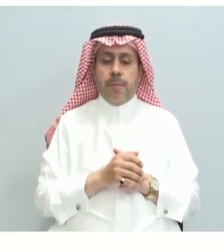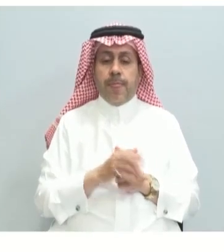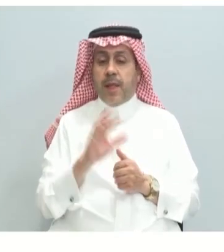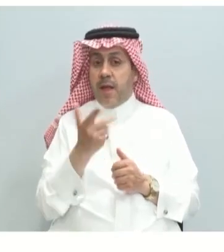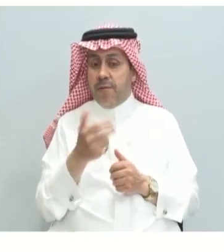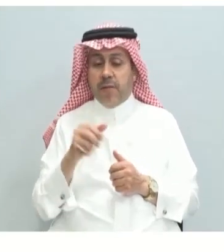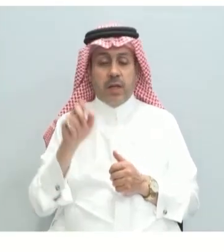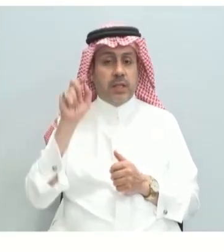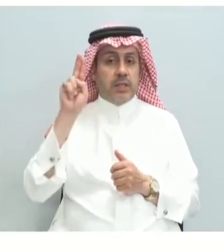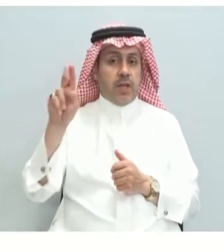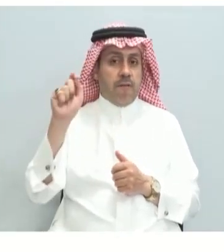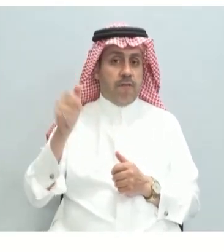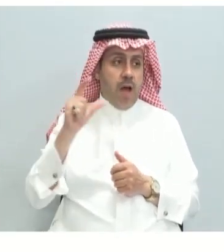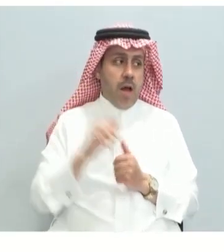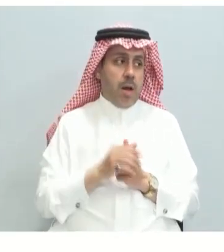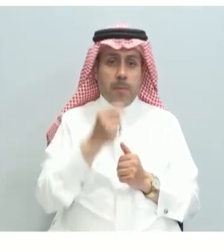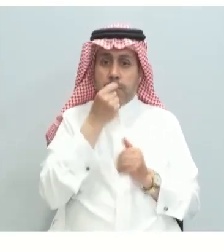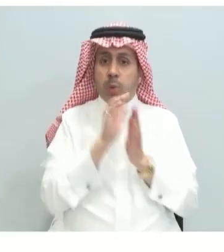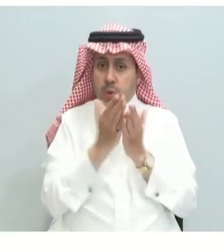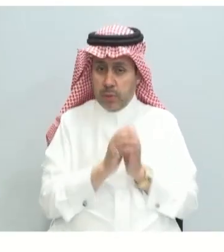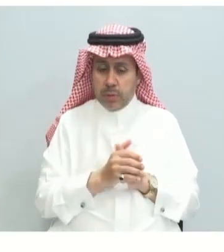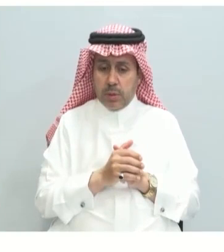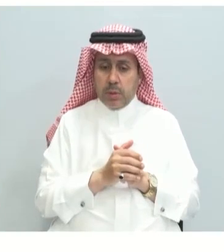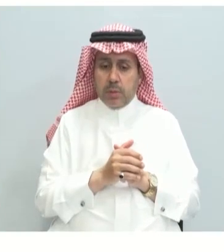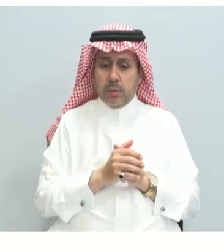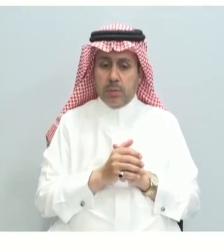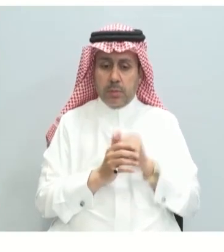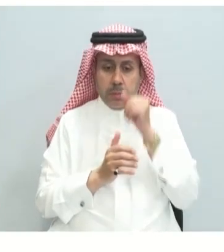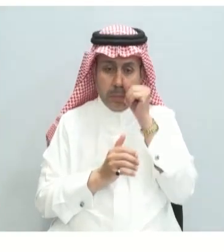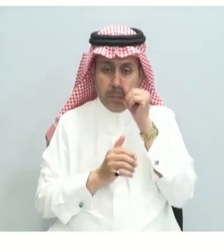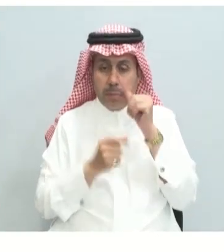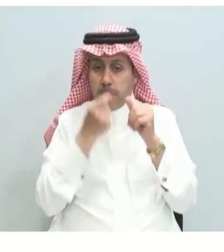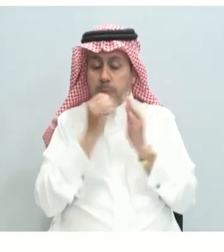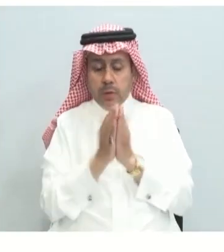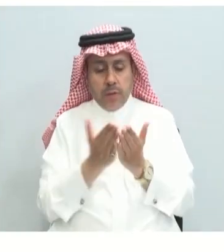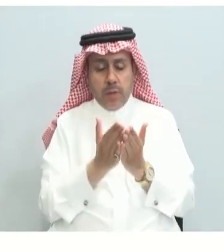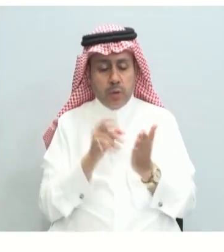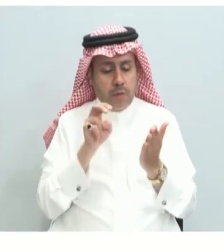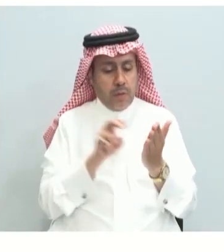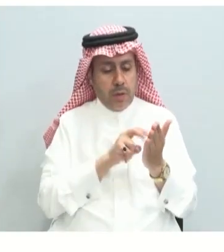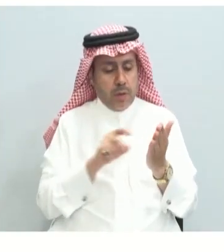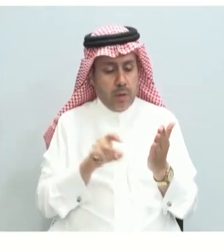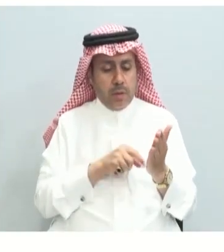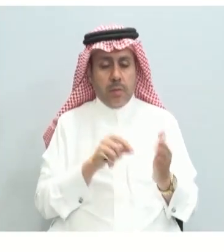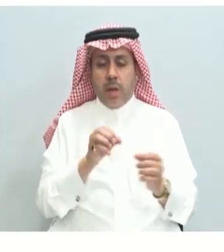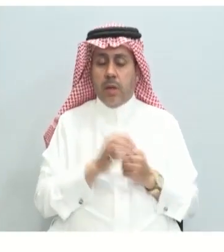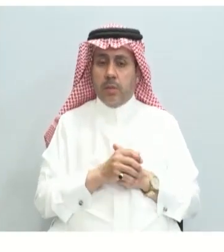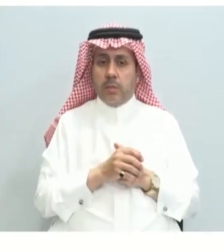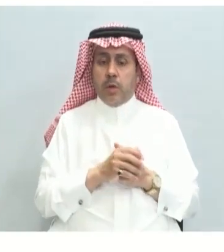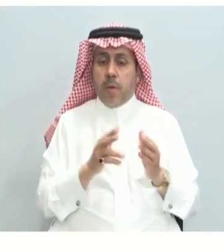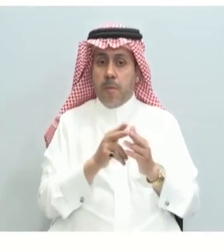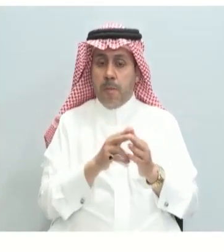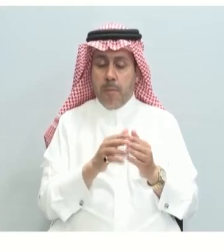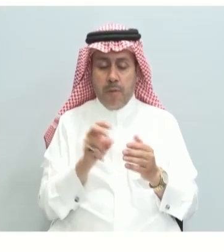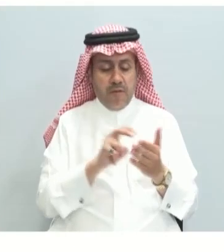كيف يتفاءل بالمصحف ويظن أنه من التفاؤل المشروع؟ يفتح المصحف ثم يقرأ ما ظهر له